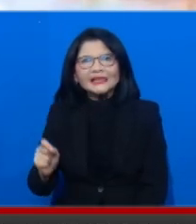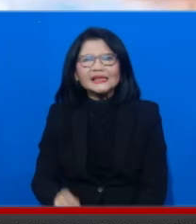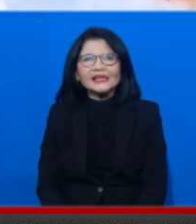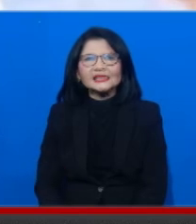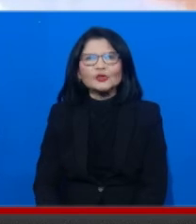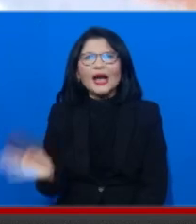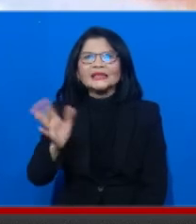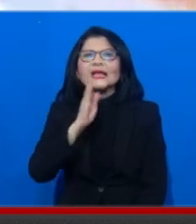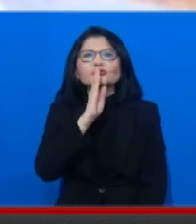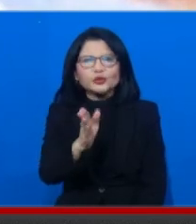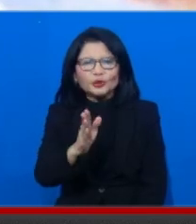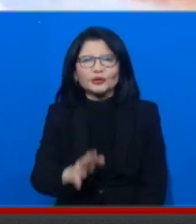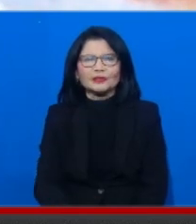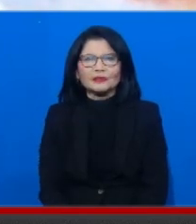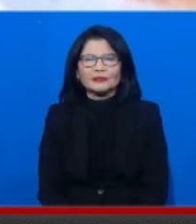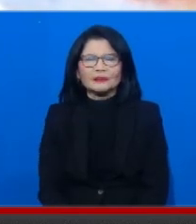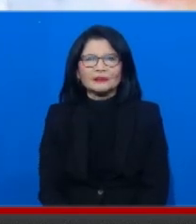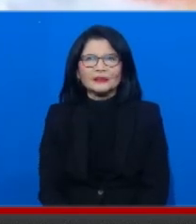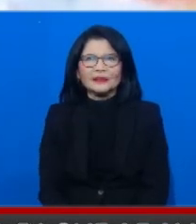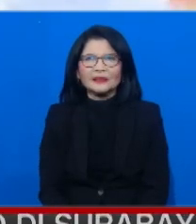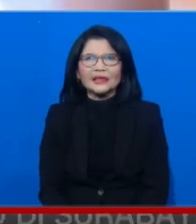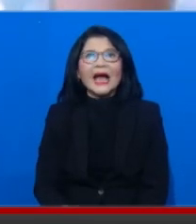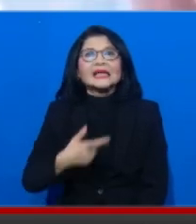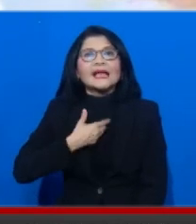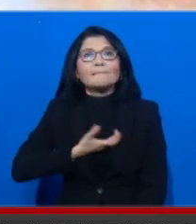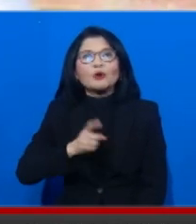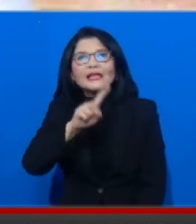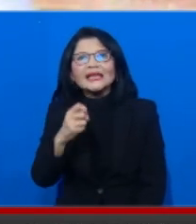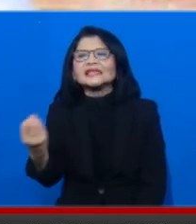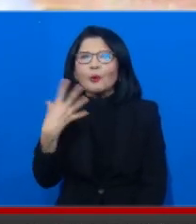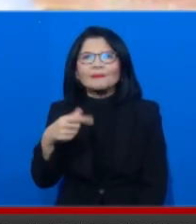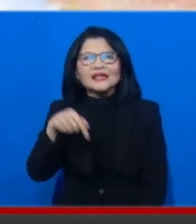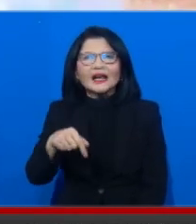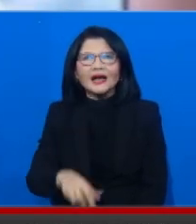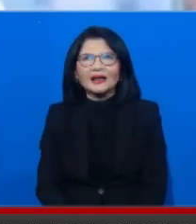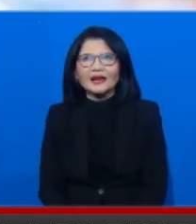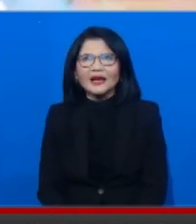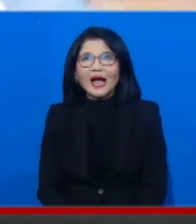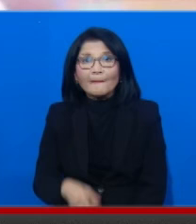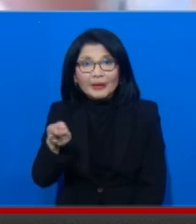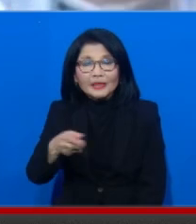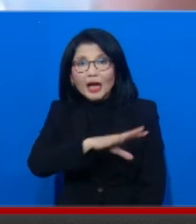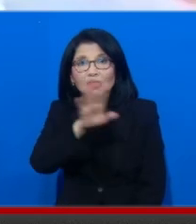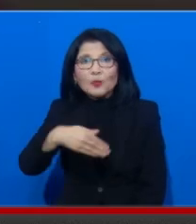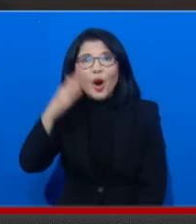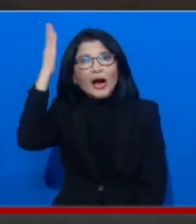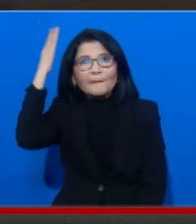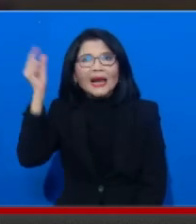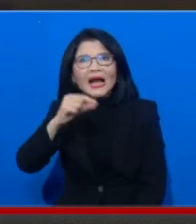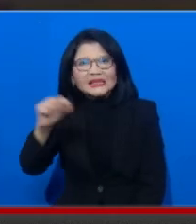mencuri uang PIP, bagaimana Ibu? Saya mau tanya sekarang, jawab. Apa Anda pikir semua kepala dinas bersih? Oh,